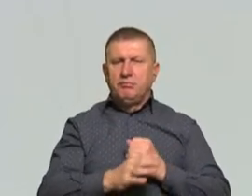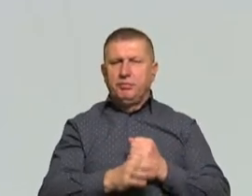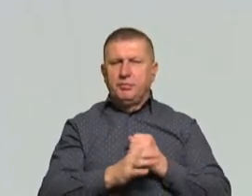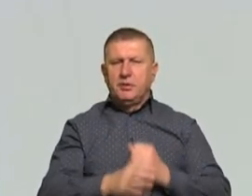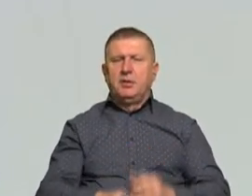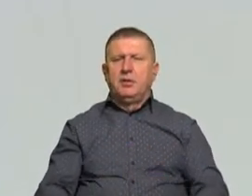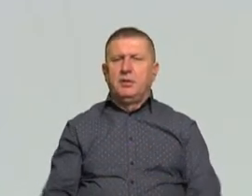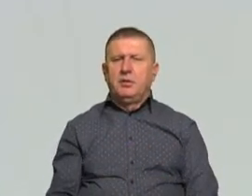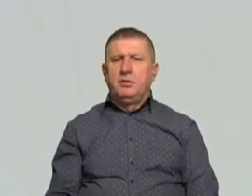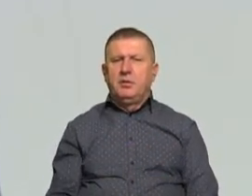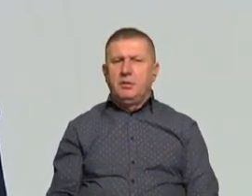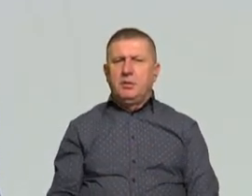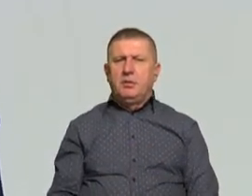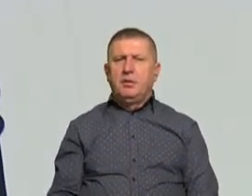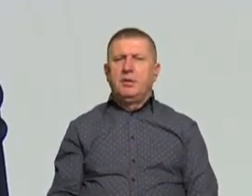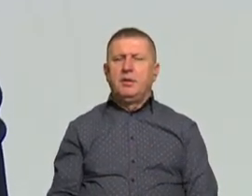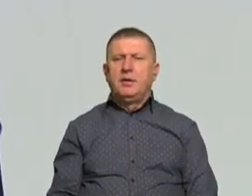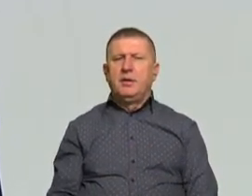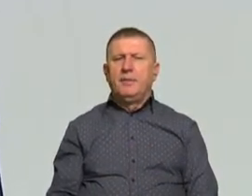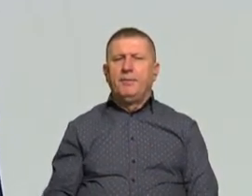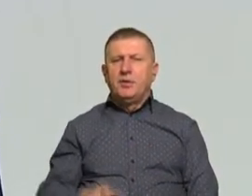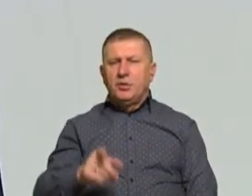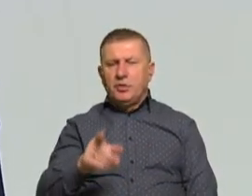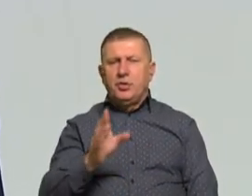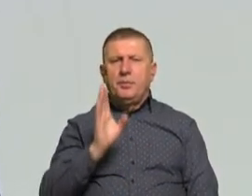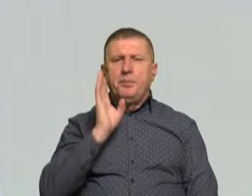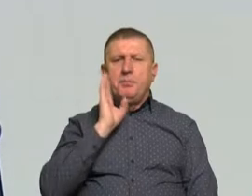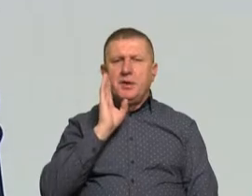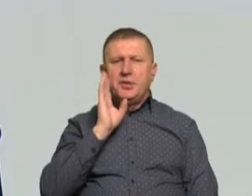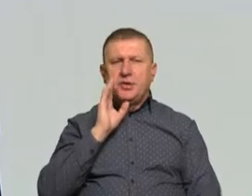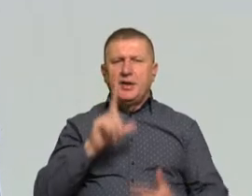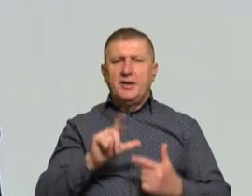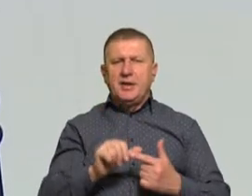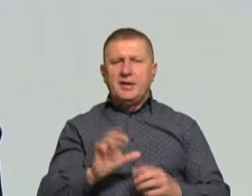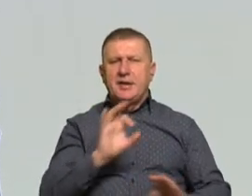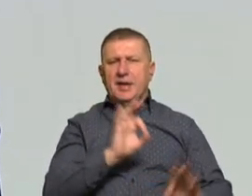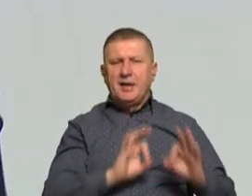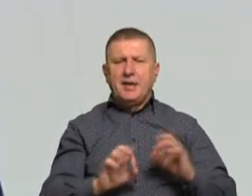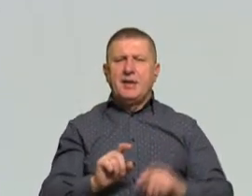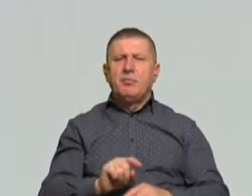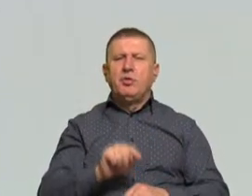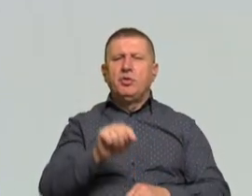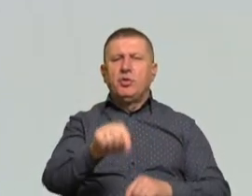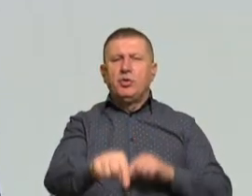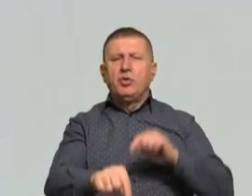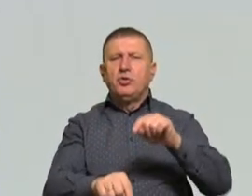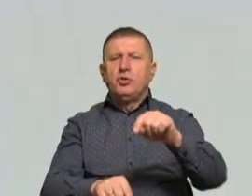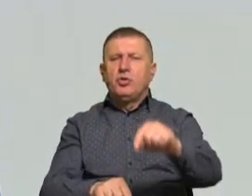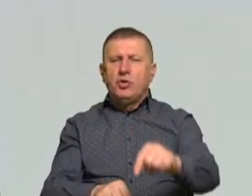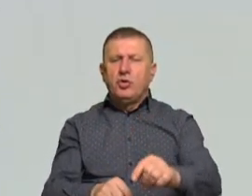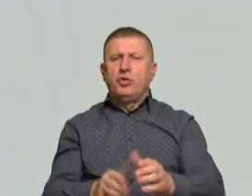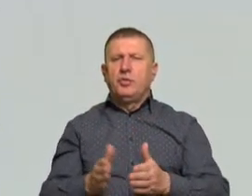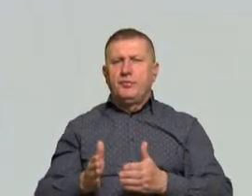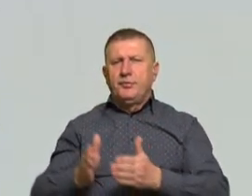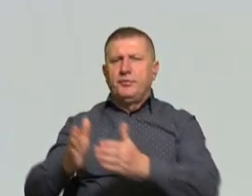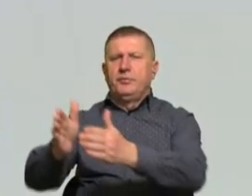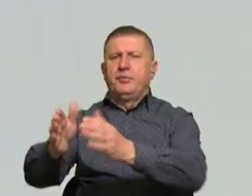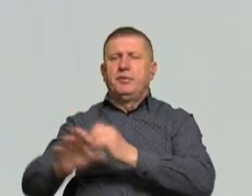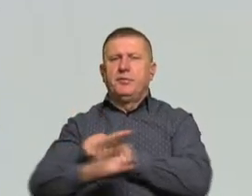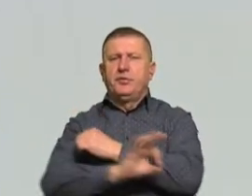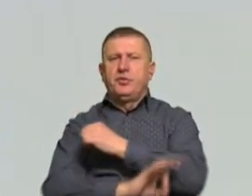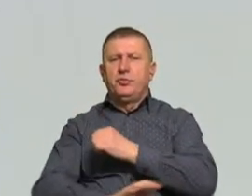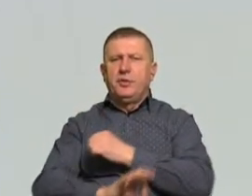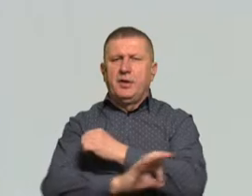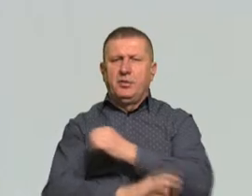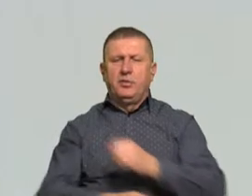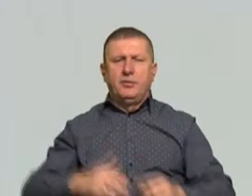sporo więcej. Oczywiście to mieszkanie za remont, no to też jest krok właśnie w stronę studentów. No akademików nam